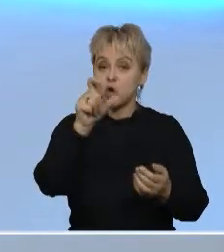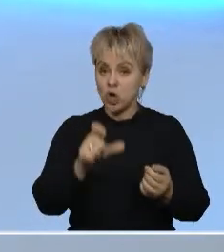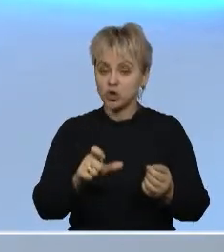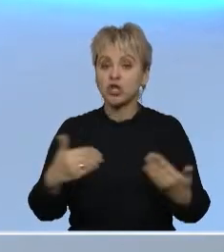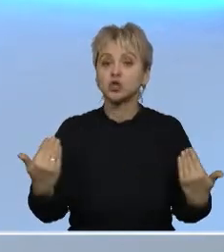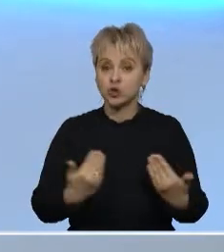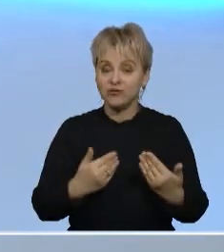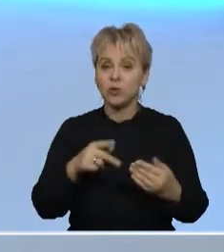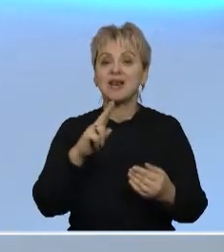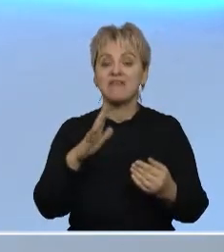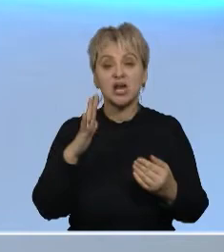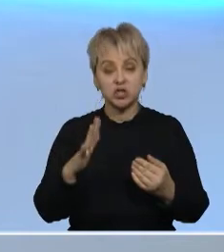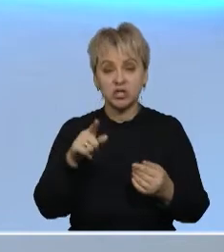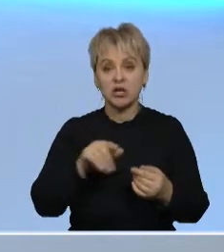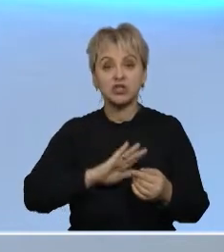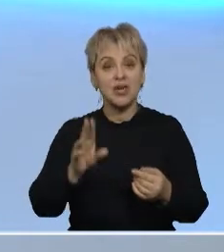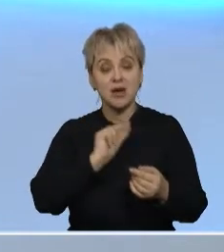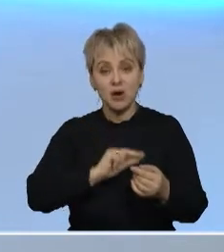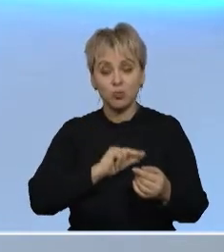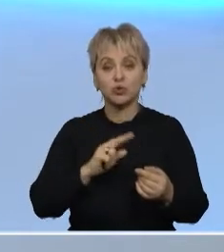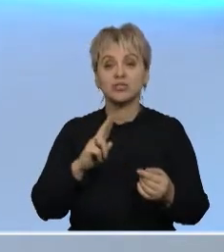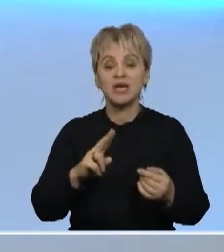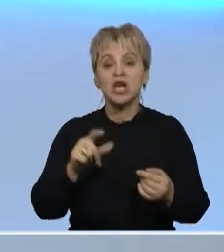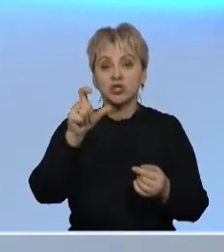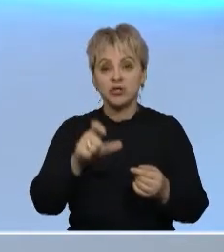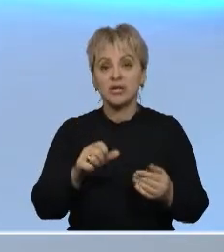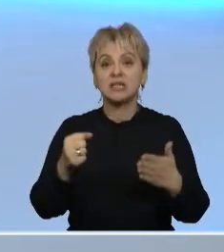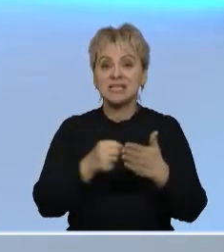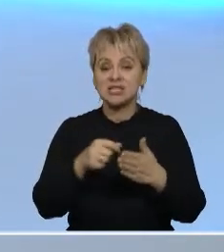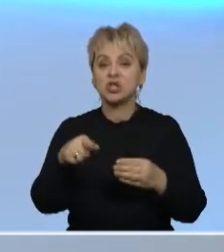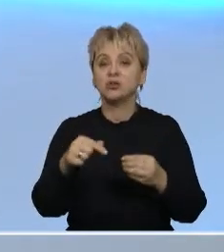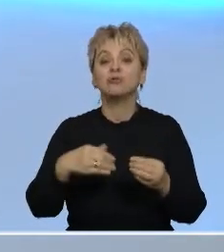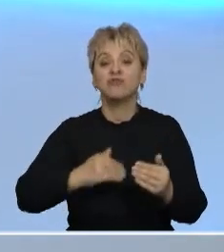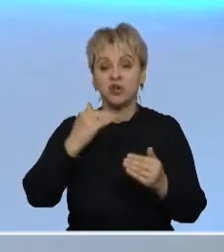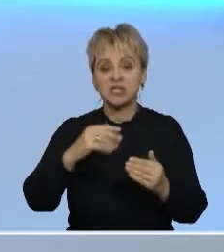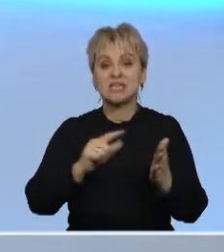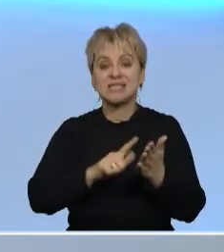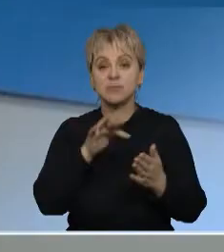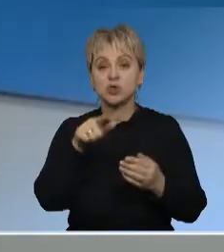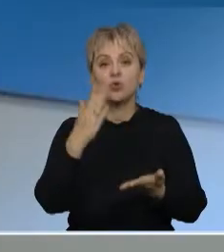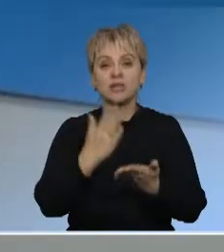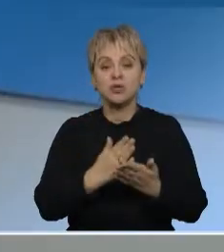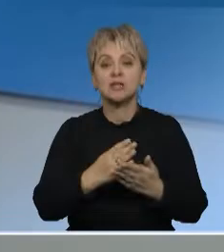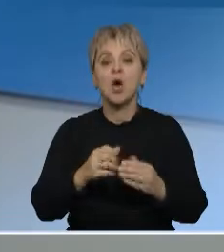гражданин, проживающий в квартире, не работающий гражданин, достиг 70-летнего возраста, он имеет право на